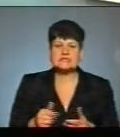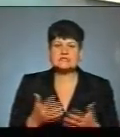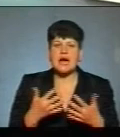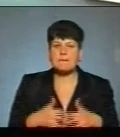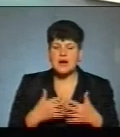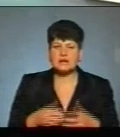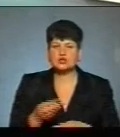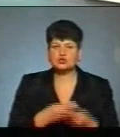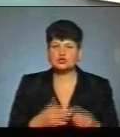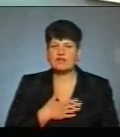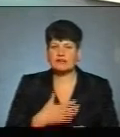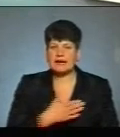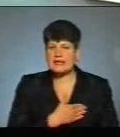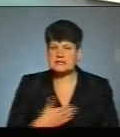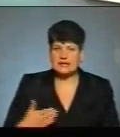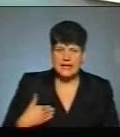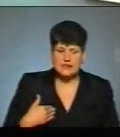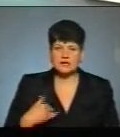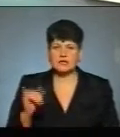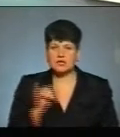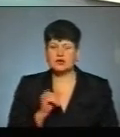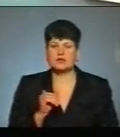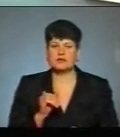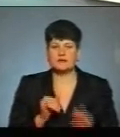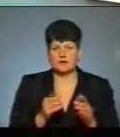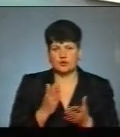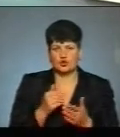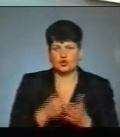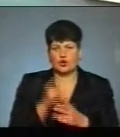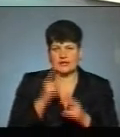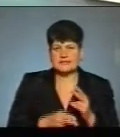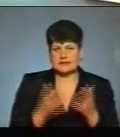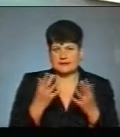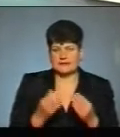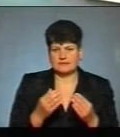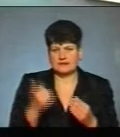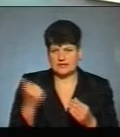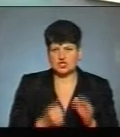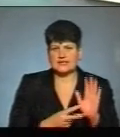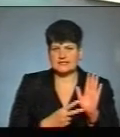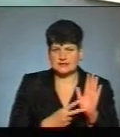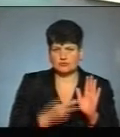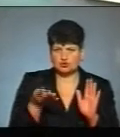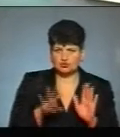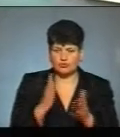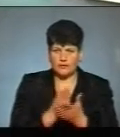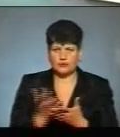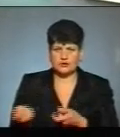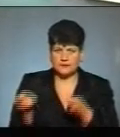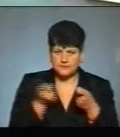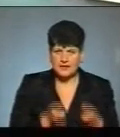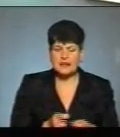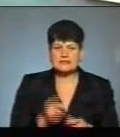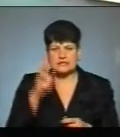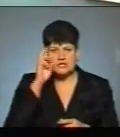вентиляції легень. До кінця тижня має бути поступлення 7 апаратів ШВЛ. А також замовлено за державні кошти, за